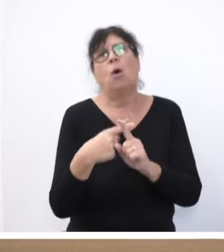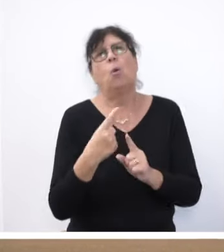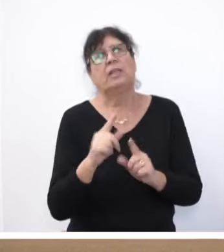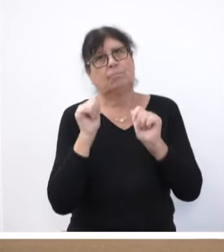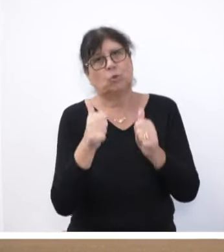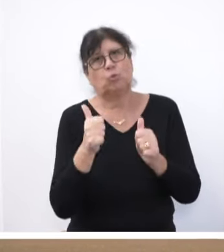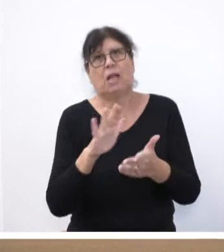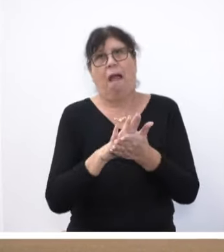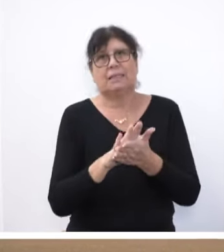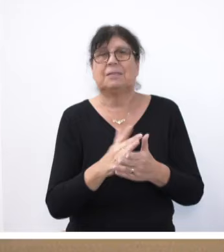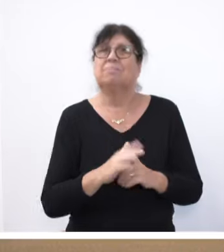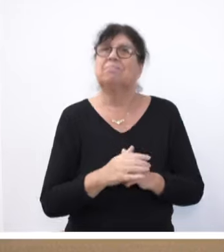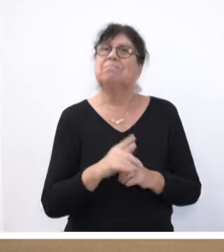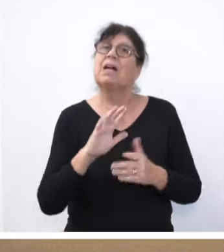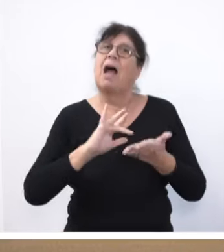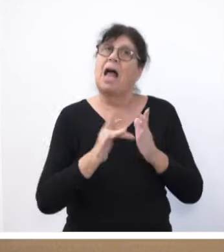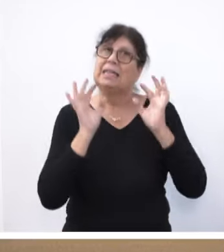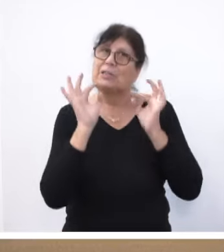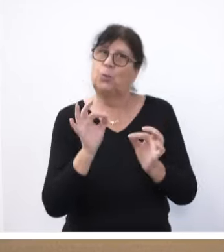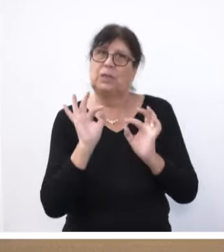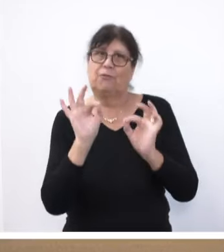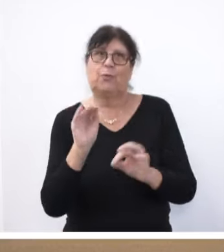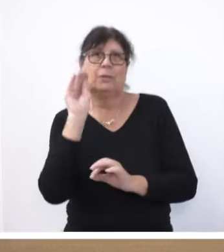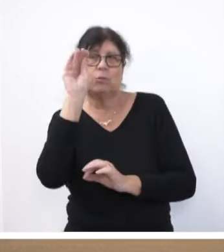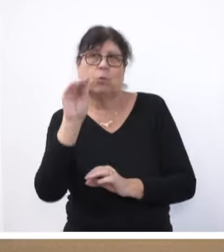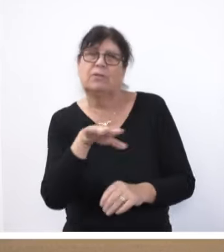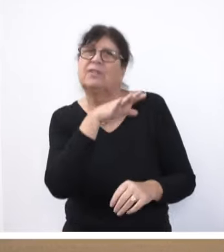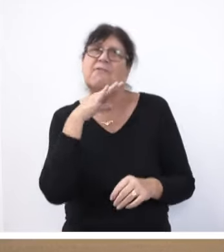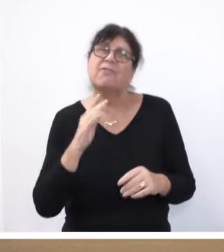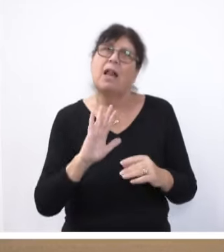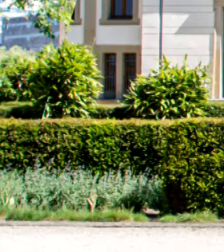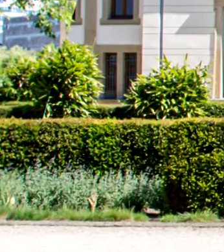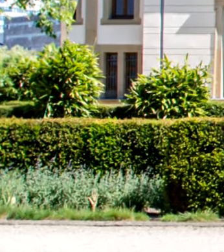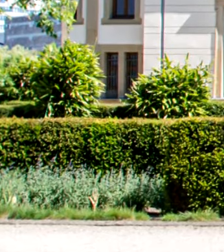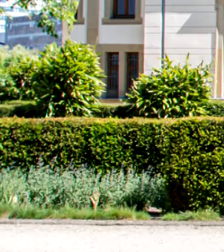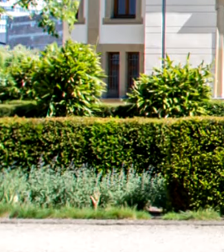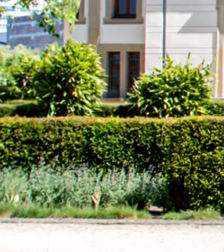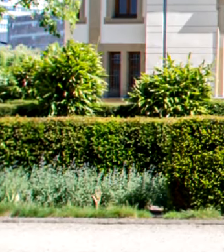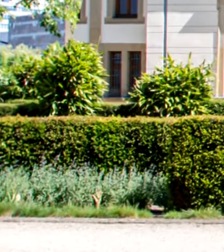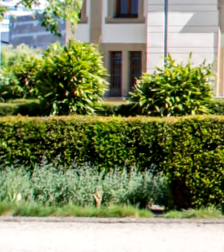glückliche Hand. Alles Gute für Ihre Zukunft und viel Erfolg auf Ihrem weiteren Weg.